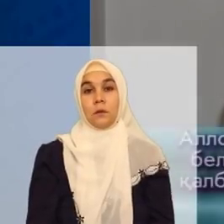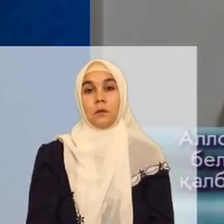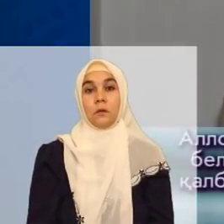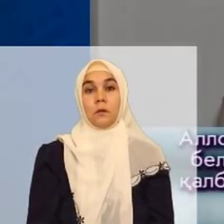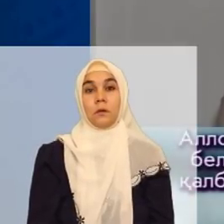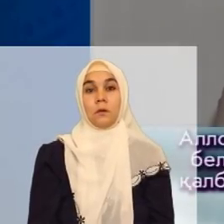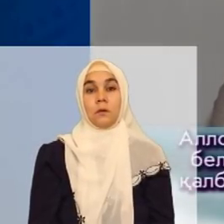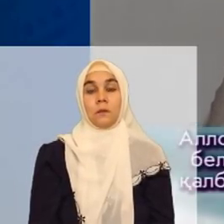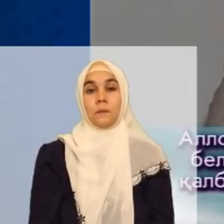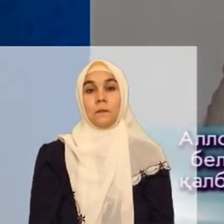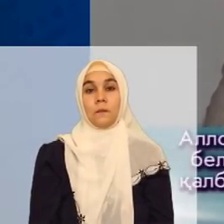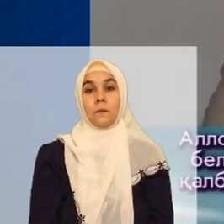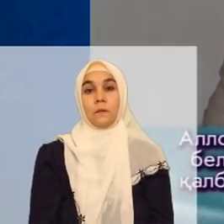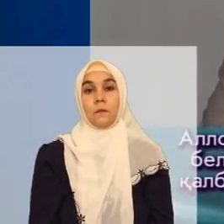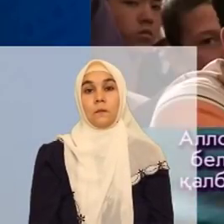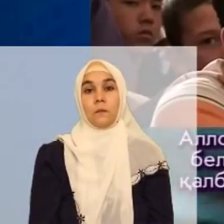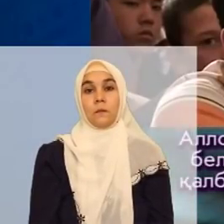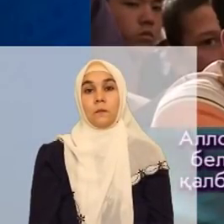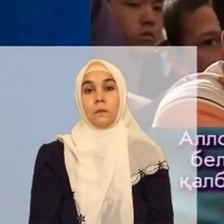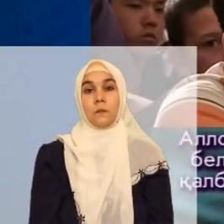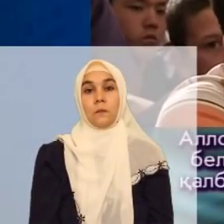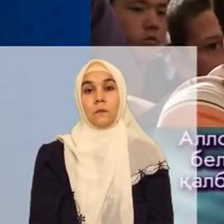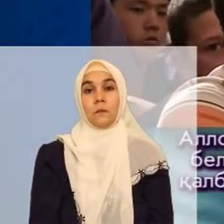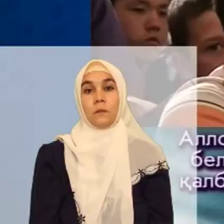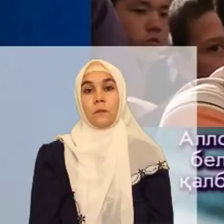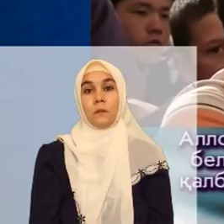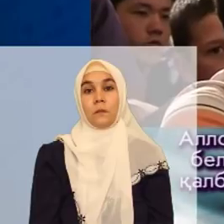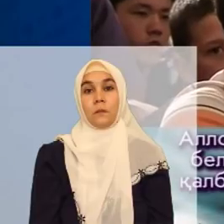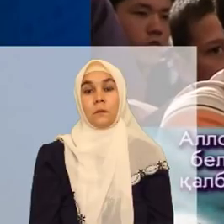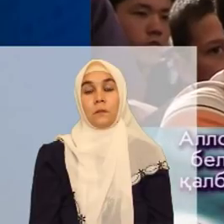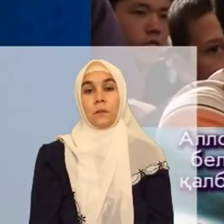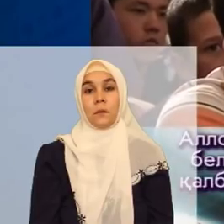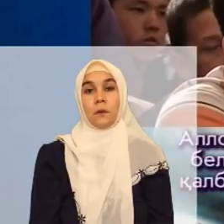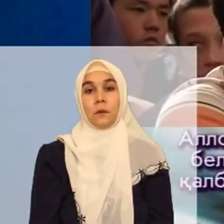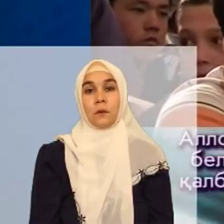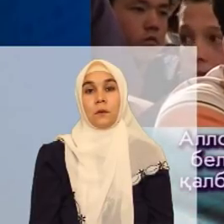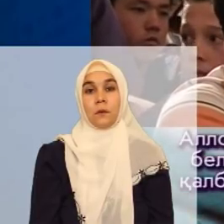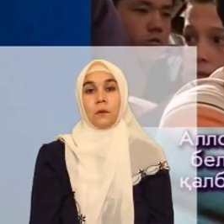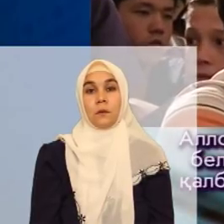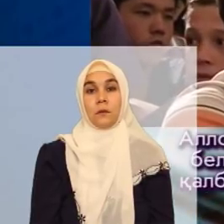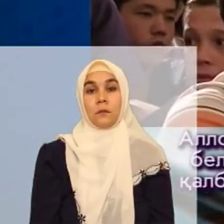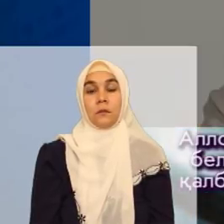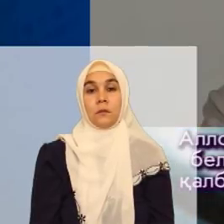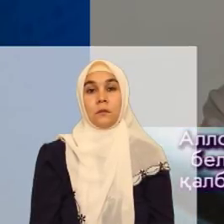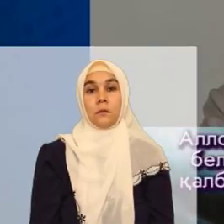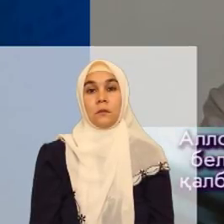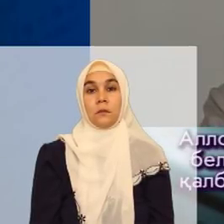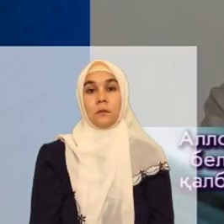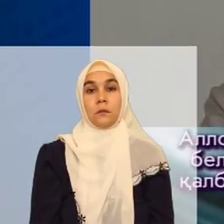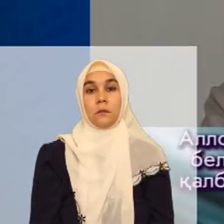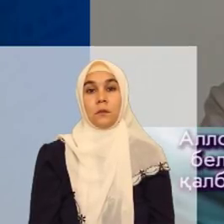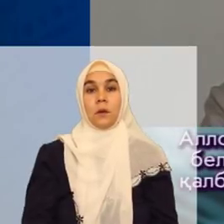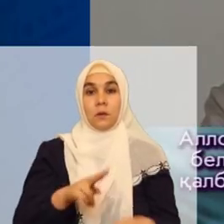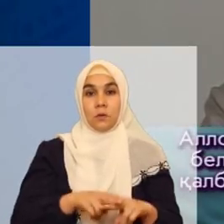"Zalika va man yu'azzim sha'airalloh fa innaha min taqval qulub."